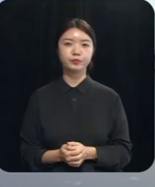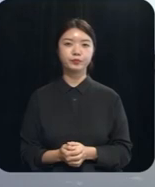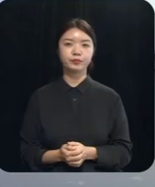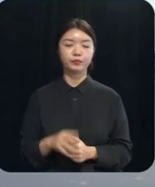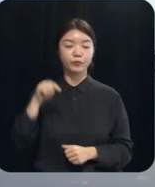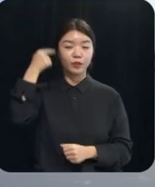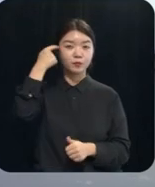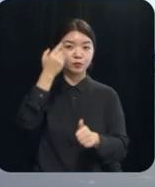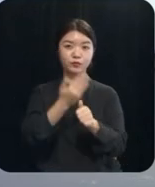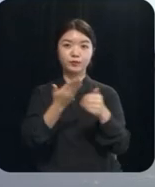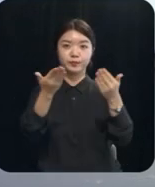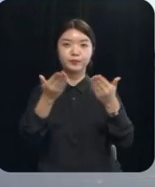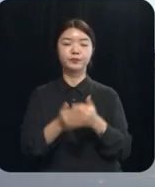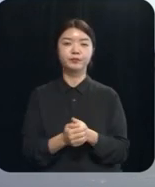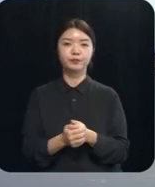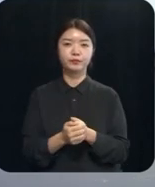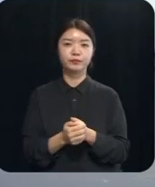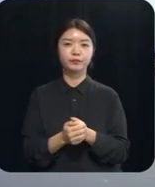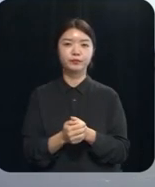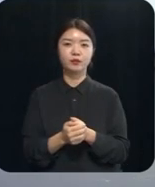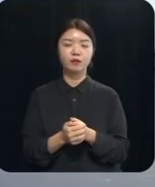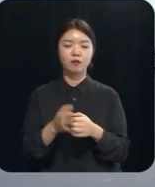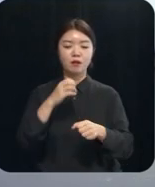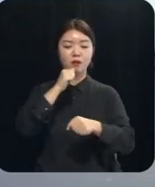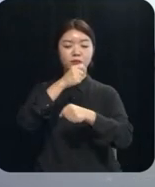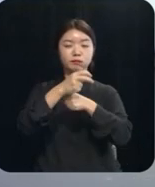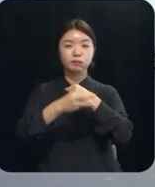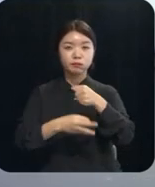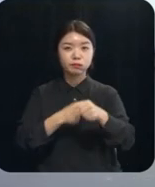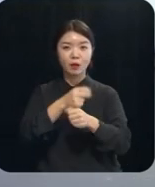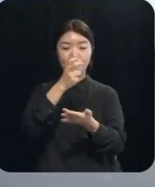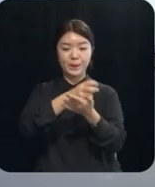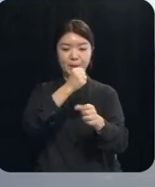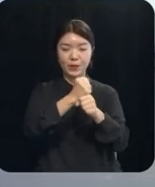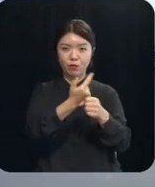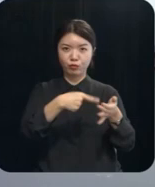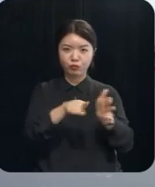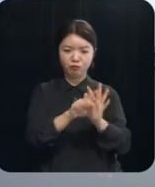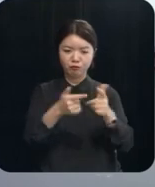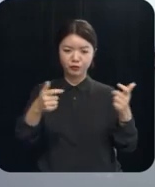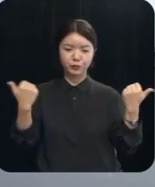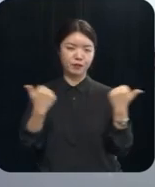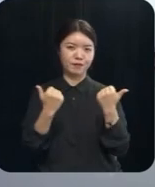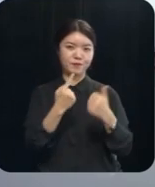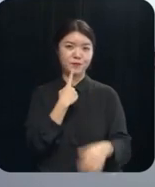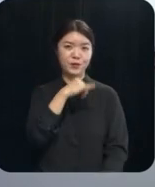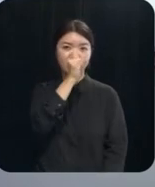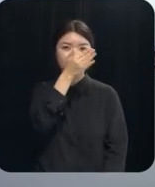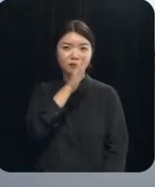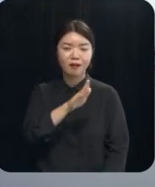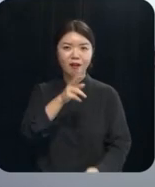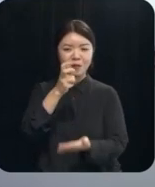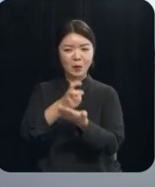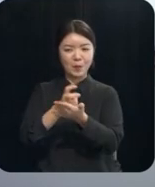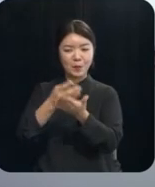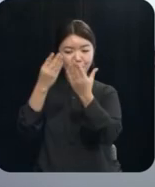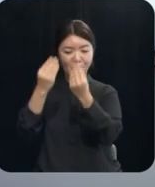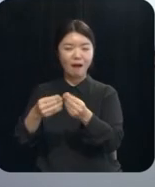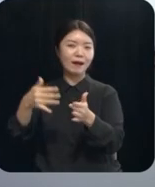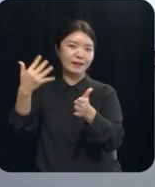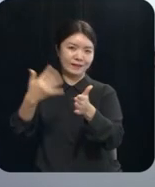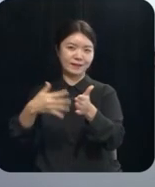다음 질문 드리겠습니다. 수년 동안 이제 입법을 위해서 다양한 논의가 이루어졌는데 제도화되지 못했던